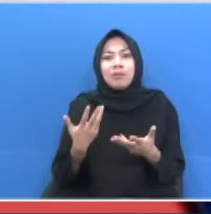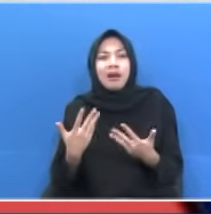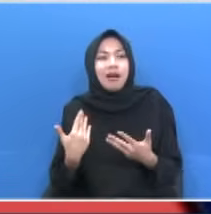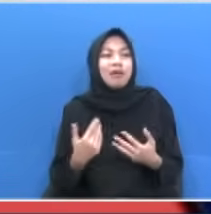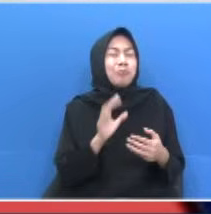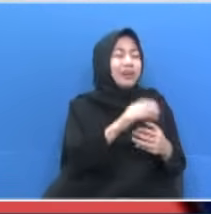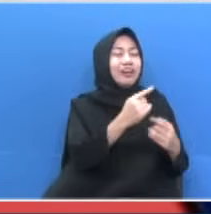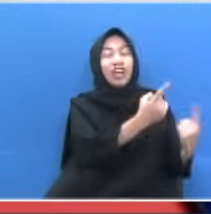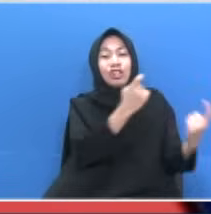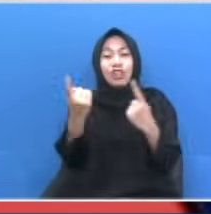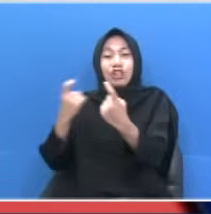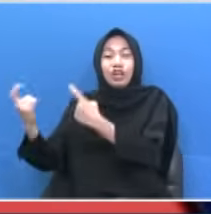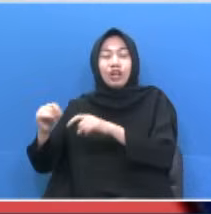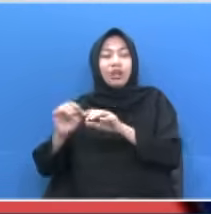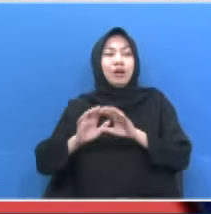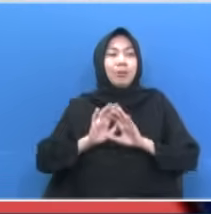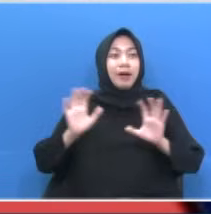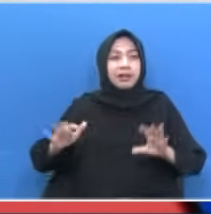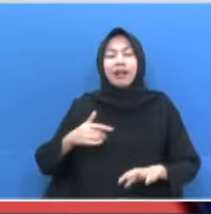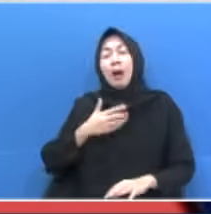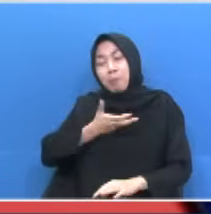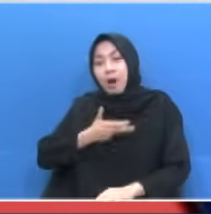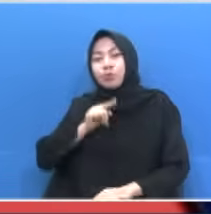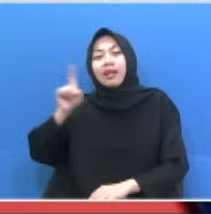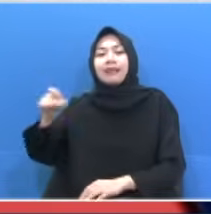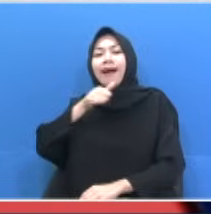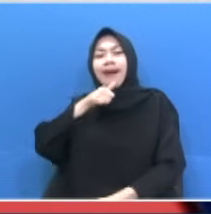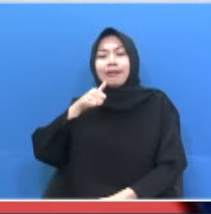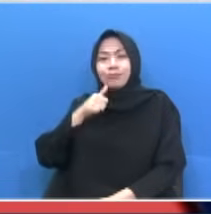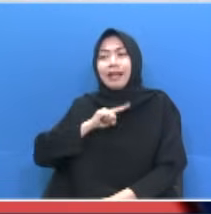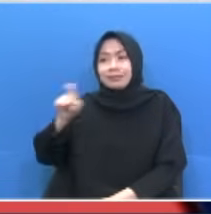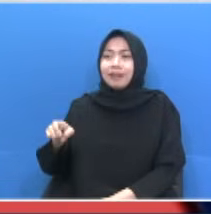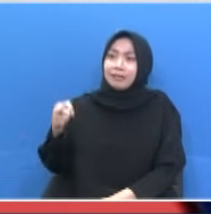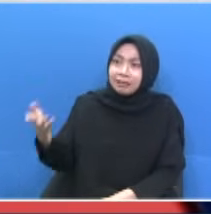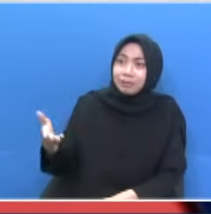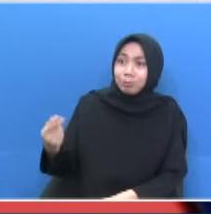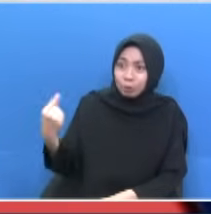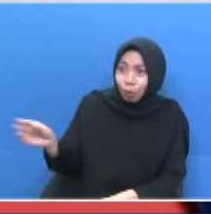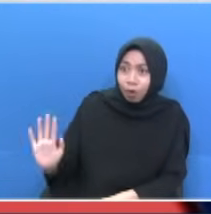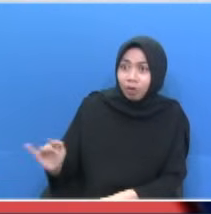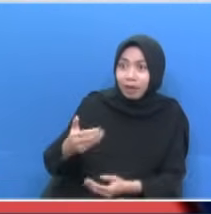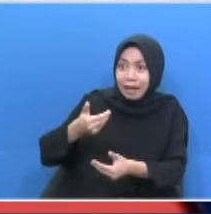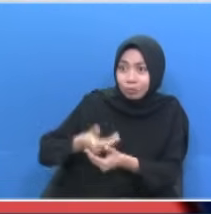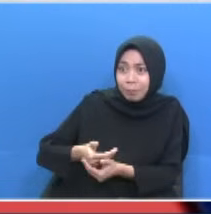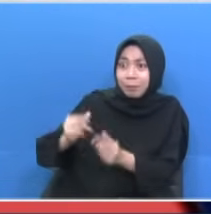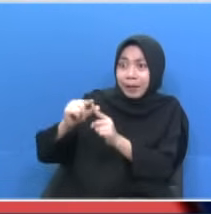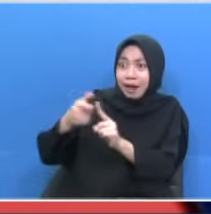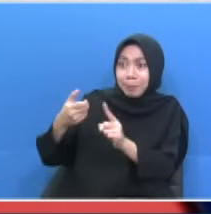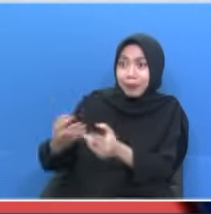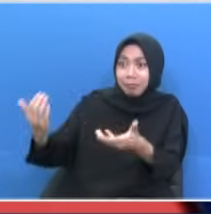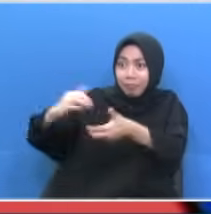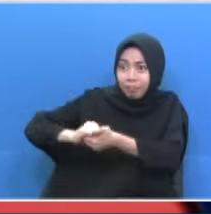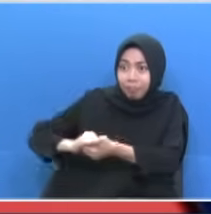pihak yang bertanya kami mengkonfirmasi Kepada beliau pertanyaannya sederhana Apakah benar ada koalisi baru Nasdem dan